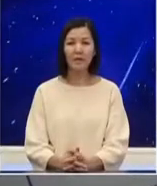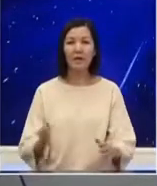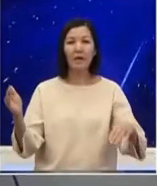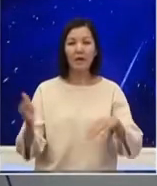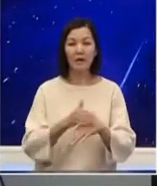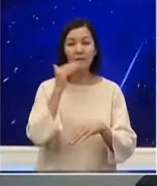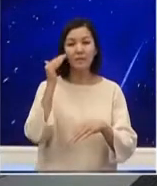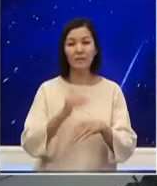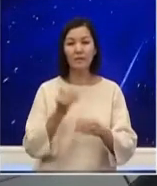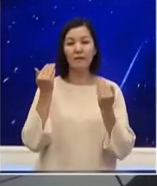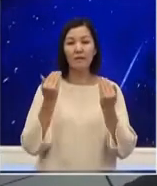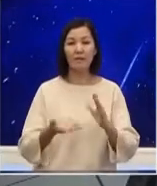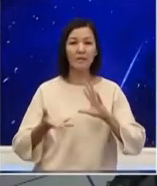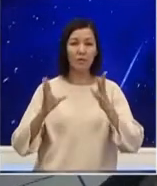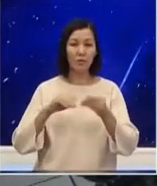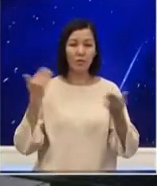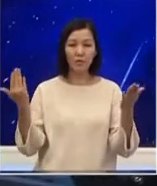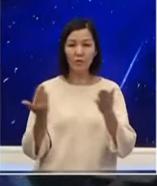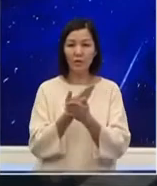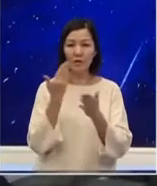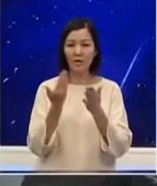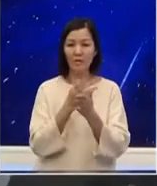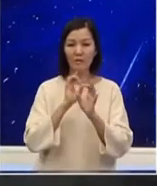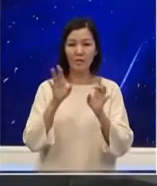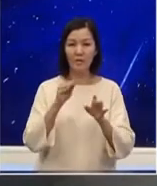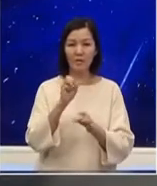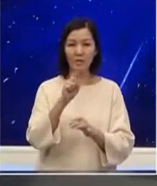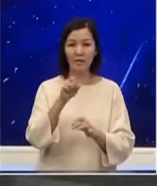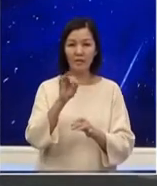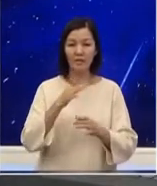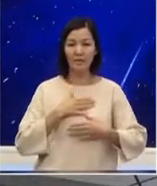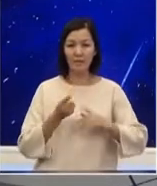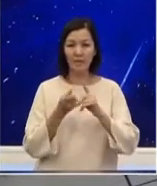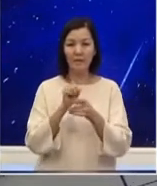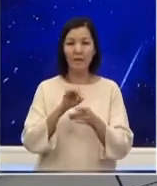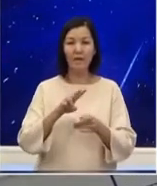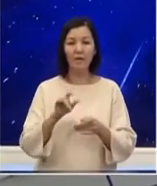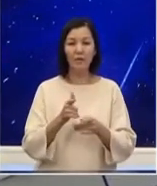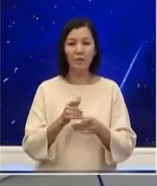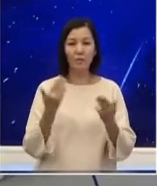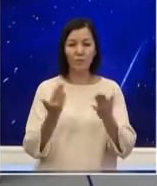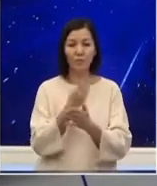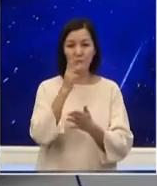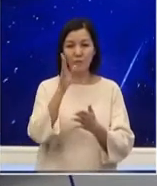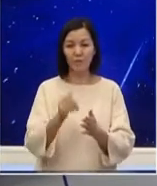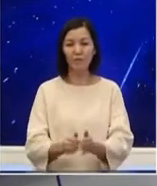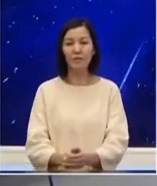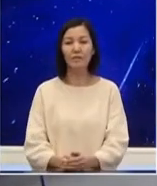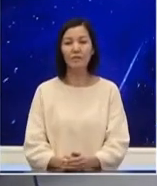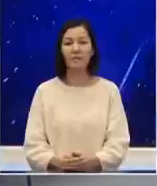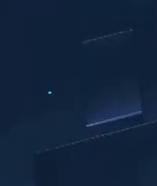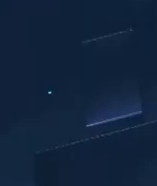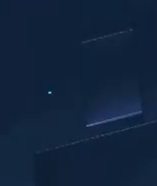Армысыздар, аймақтың бастарнасының тікелей эфирінде жаңалықтар. Студияда Жазира Исаева, сурд аудармада Айгүл Жұмашқызы. Бүгін көретіндеріңіз.